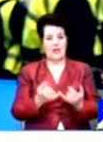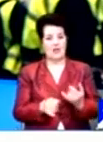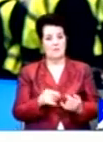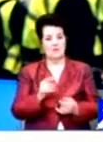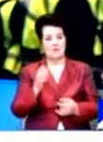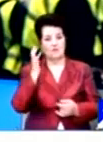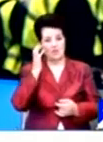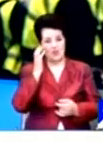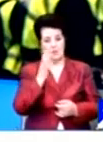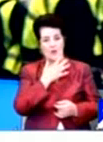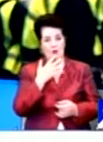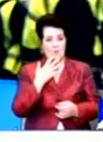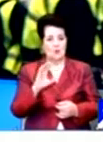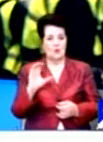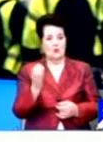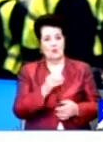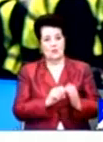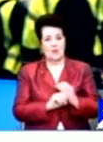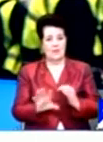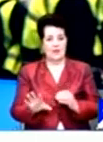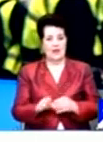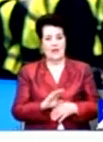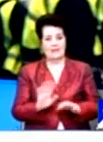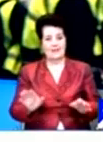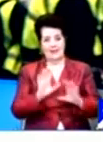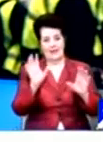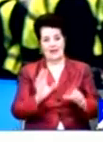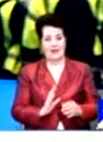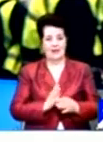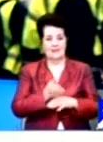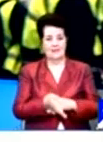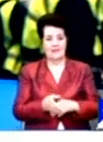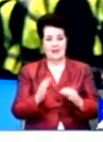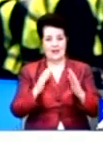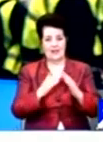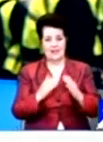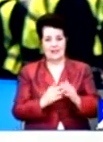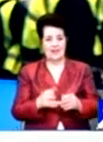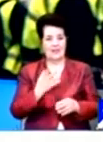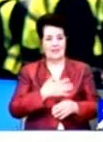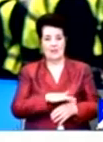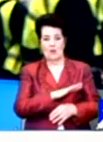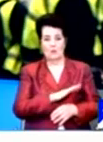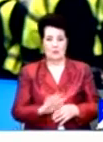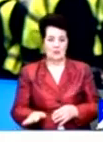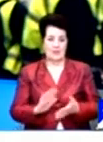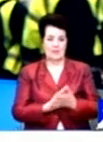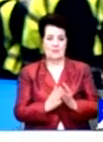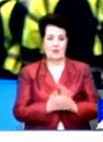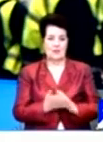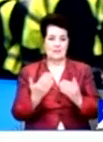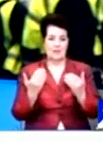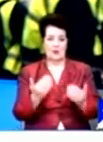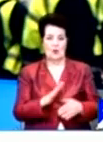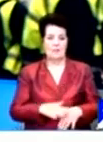negre. Mai multe sute de imigranți ilegali au intrat în clădirea Panteonului în semn de nemulțumire față de situația lor